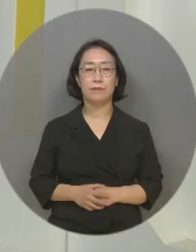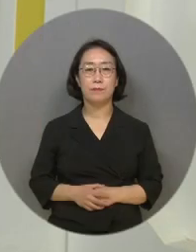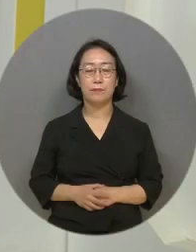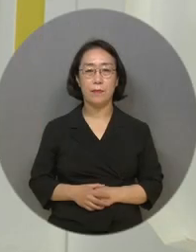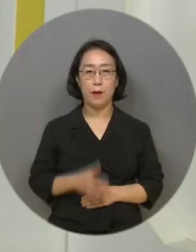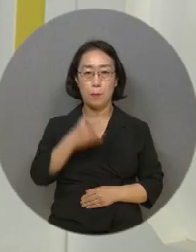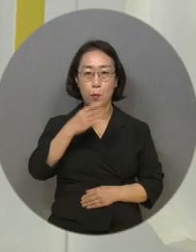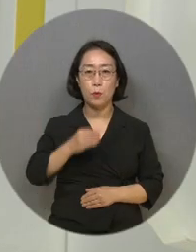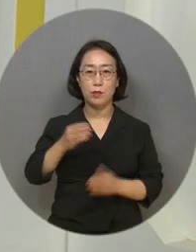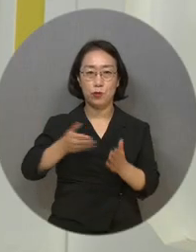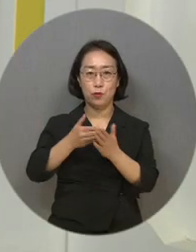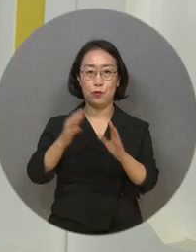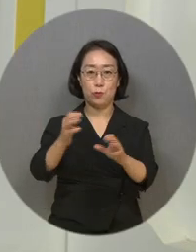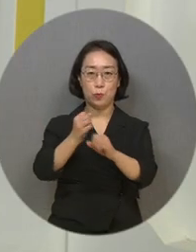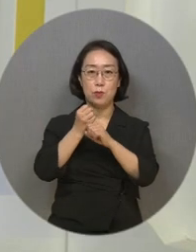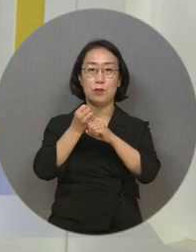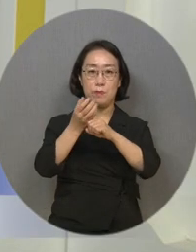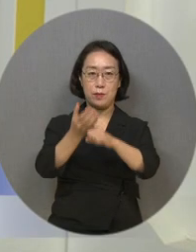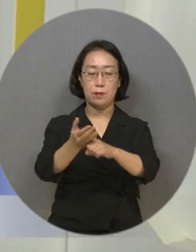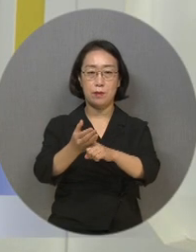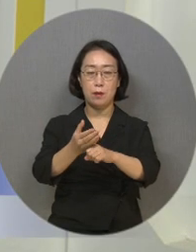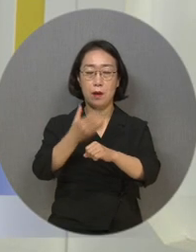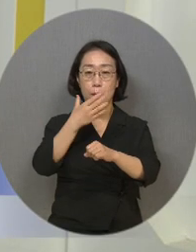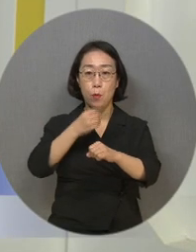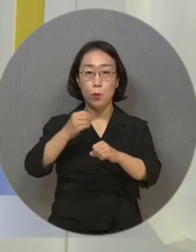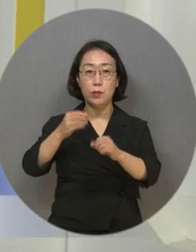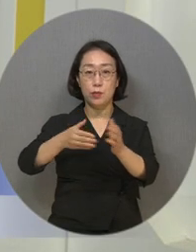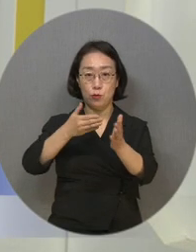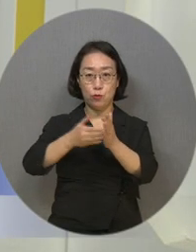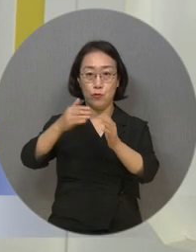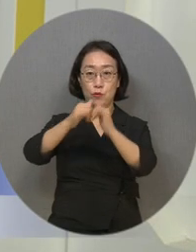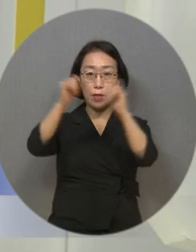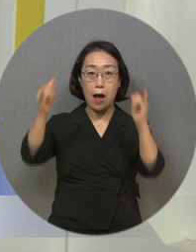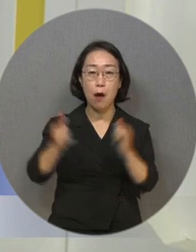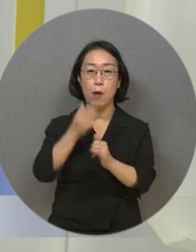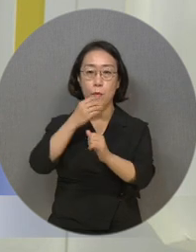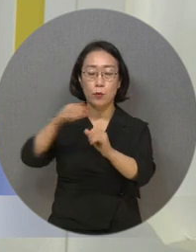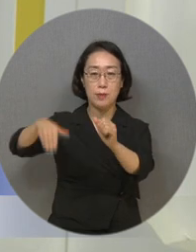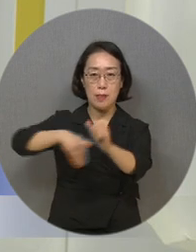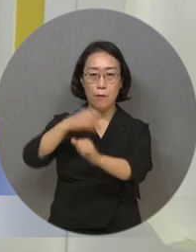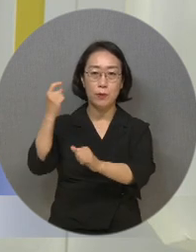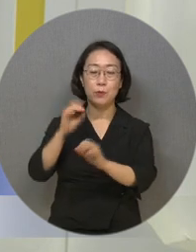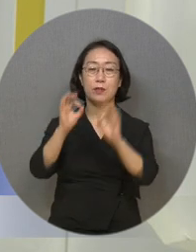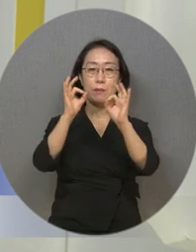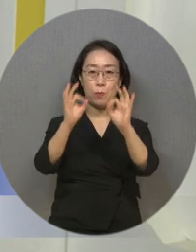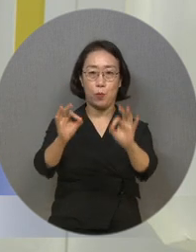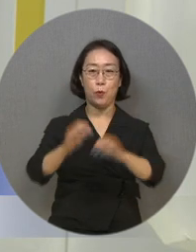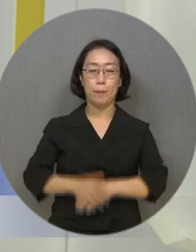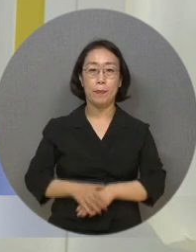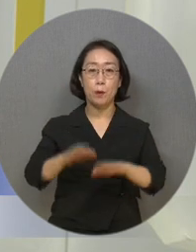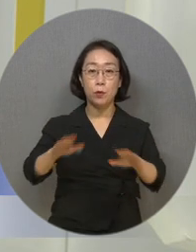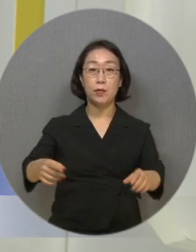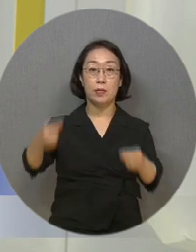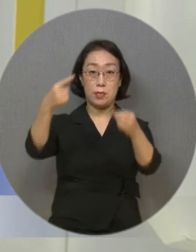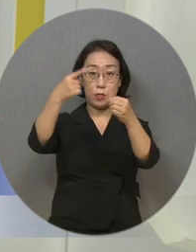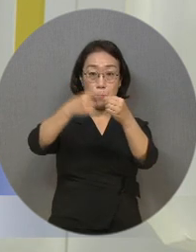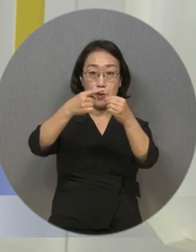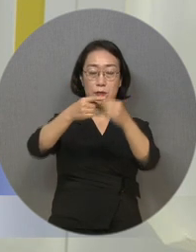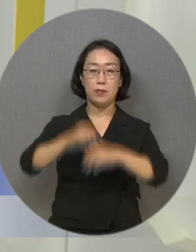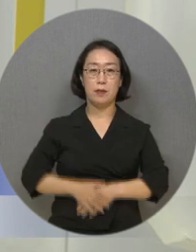웰페어 뉴스 브리핑 박정인입니다. 웰페어 뉴스와 함께 사회복지계 이슈를 만나봅니다. 오늘 첫 번째